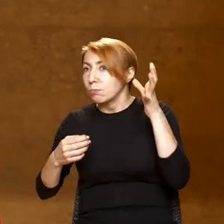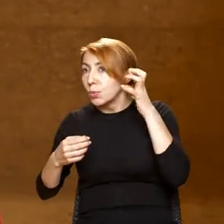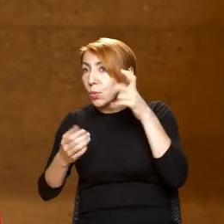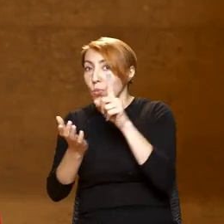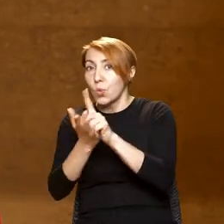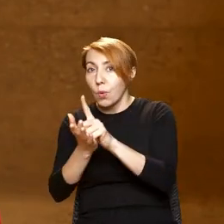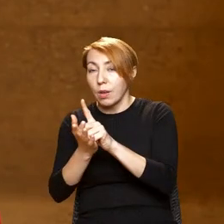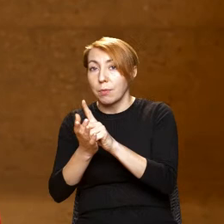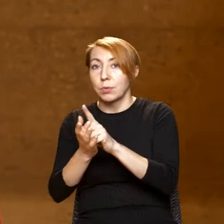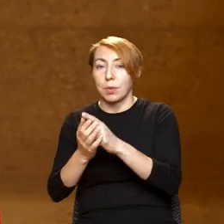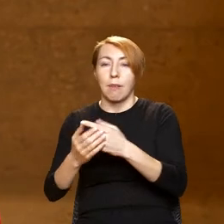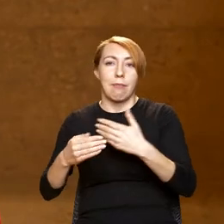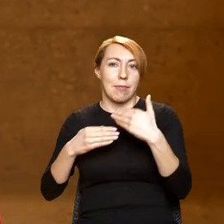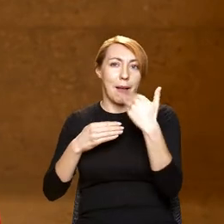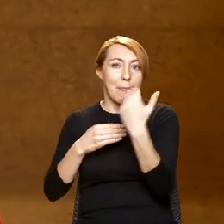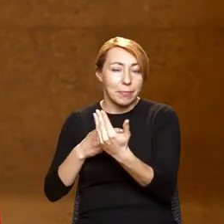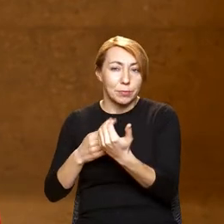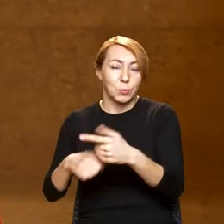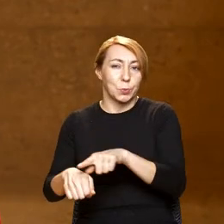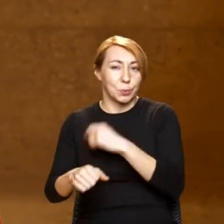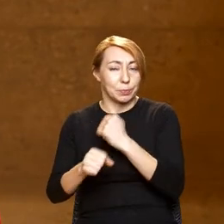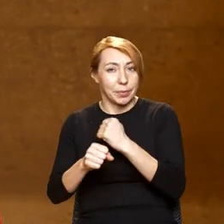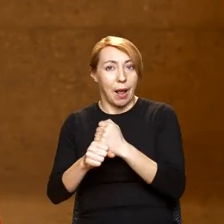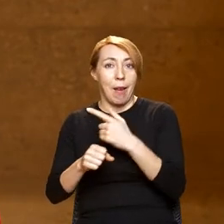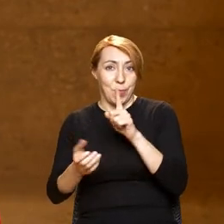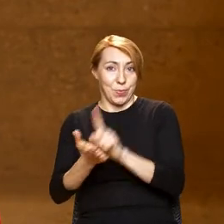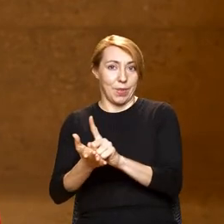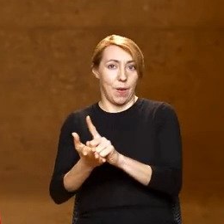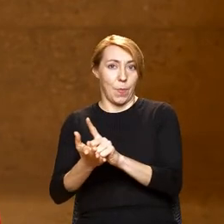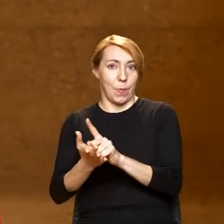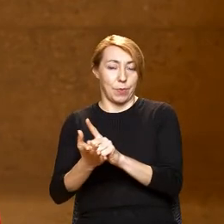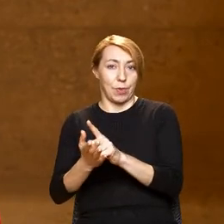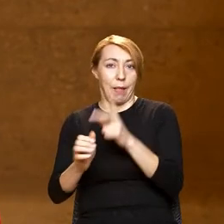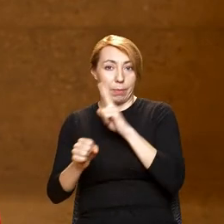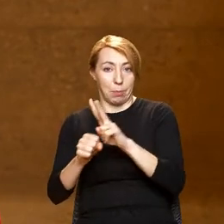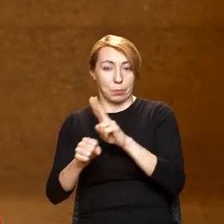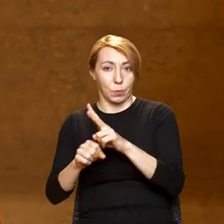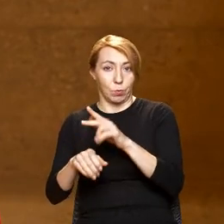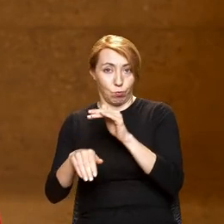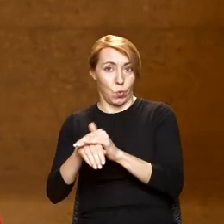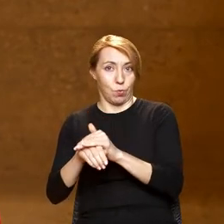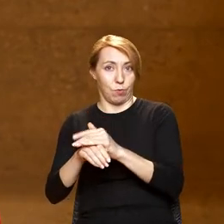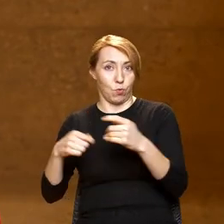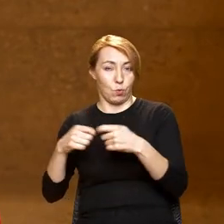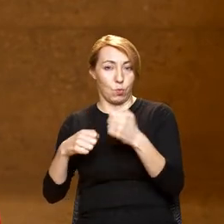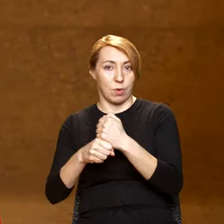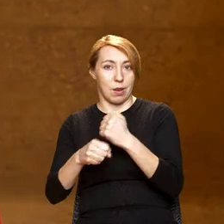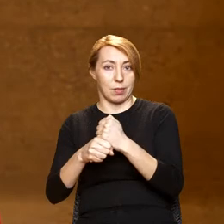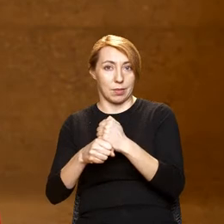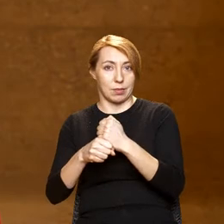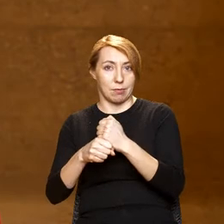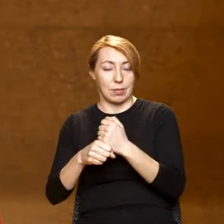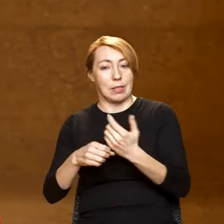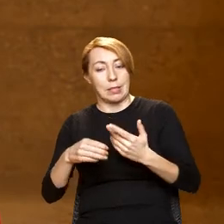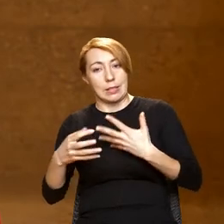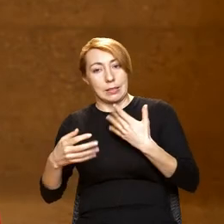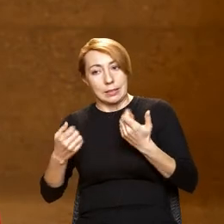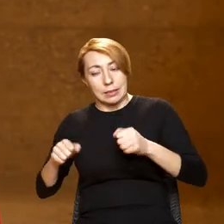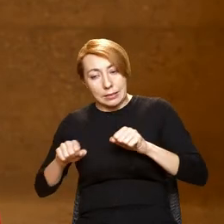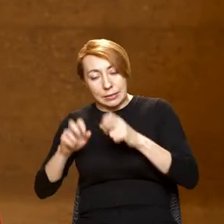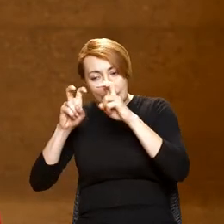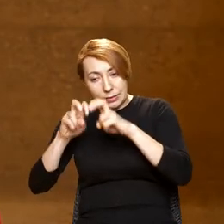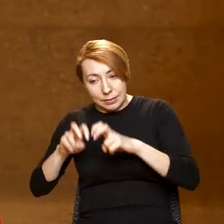że ta droga została odnaleziona i że no, Japończycy przystali na tę współpracę i doprowadzili to dzieło do końca i